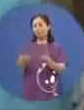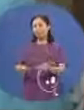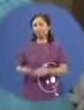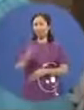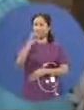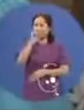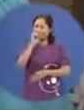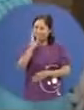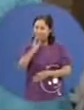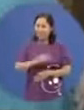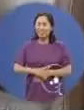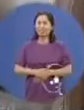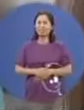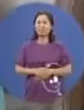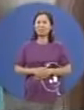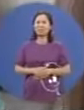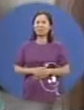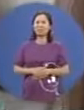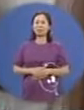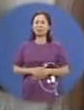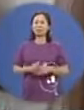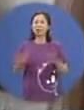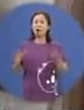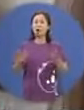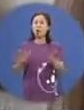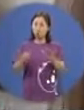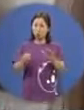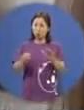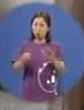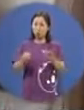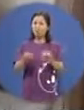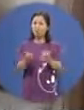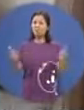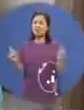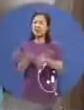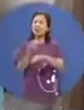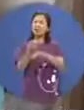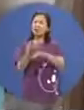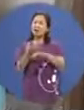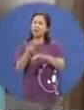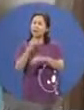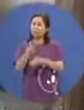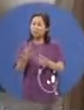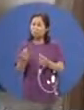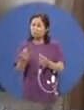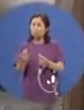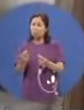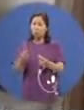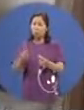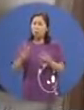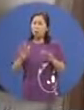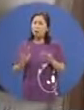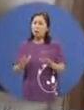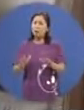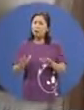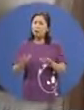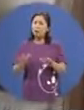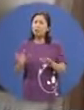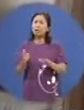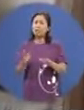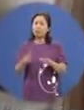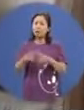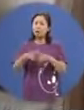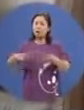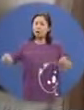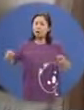ではよろしくお願いいたします。子どもは社会の宝と言われますが、一方で今は全国的に少子化が問題となっています